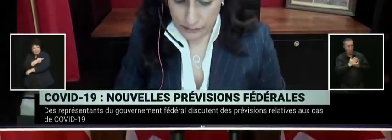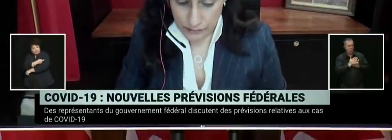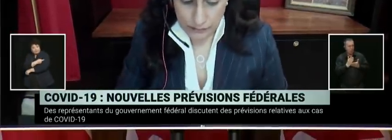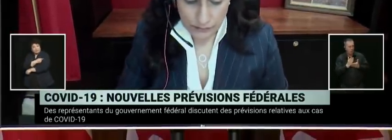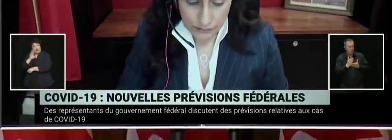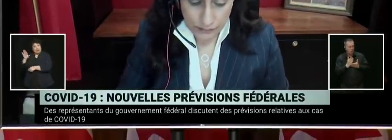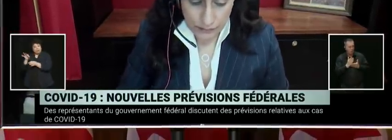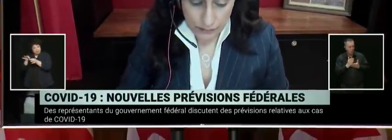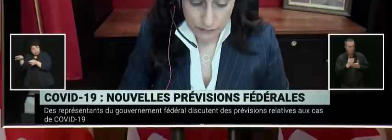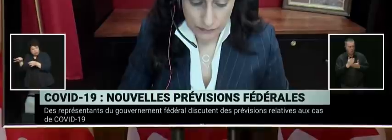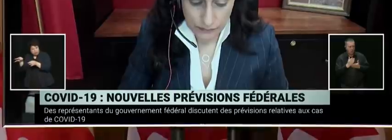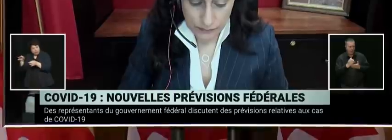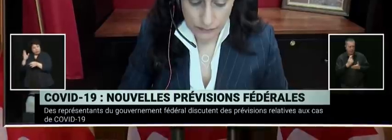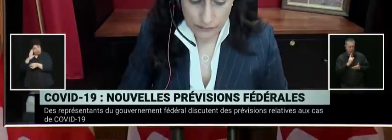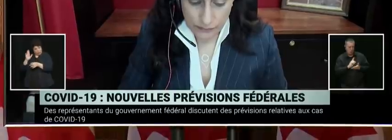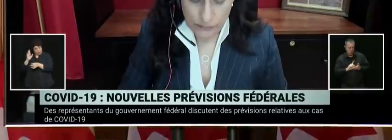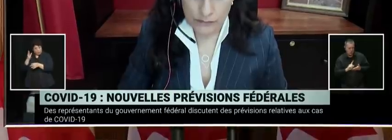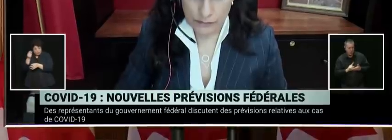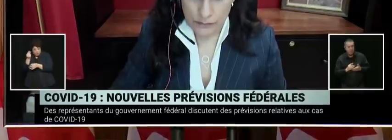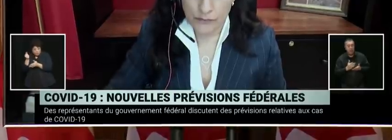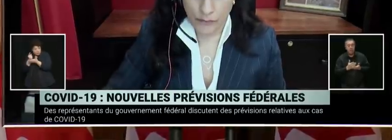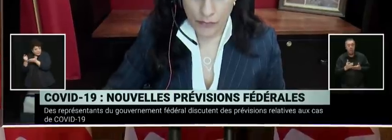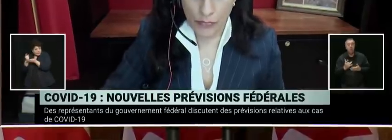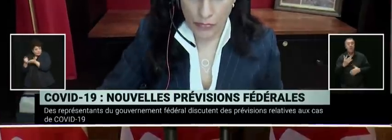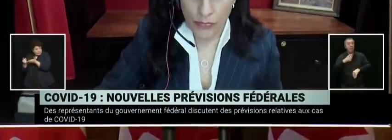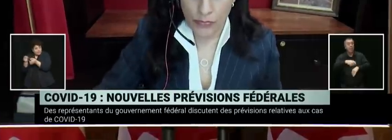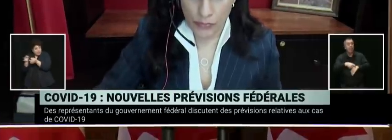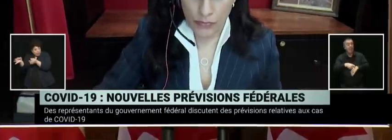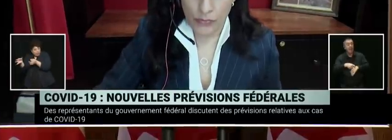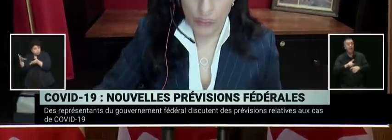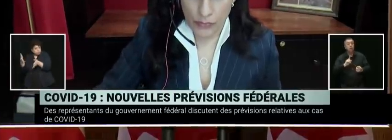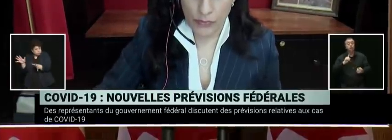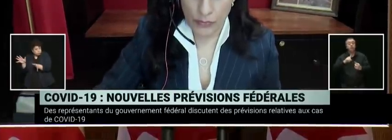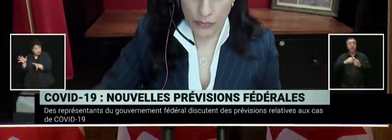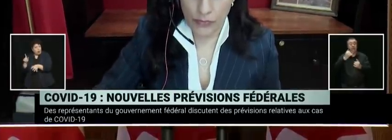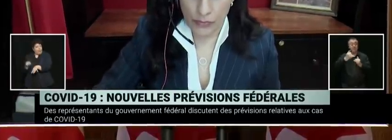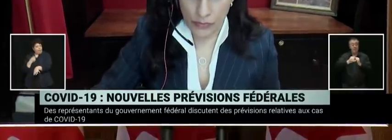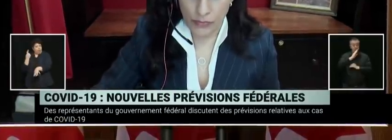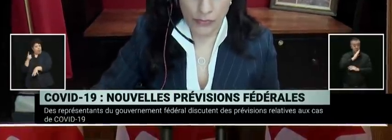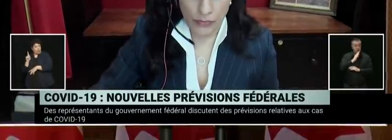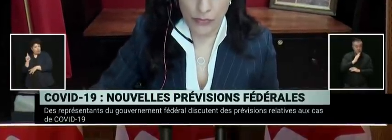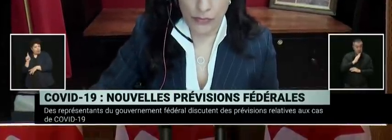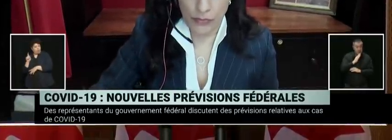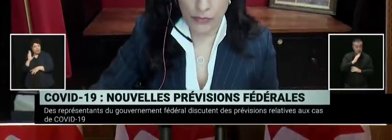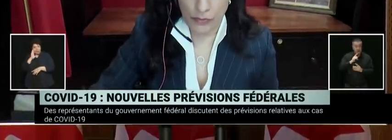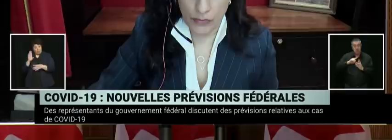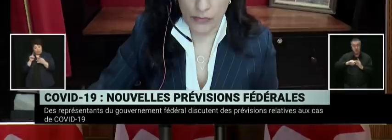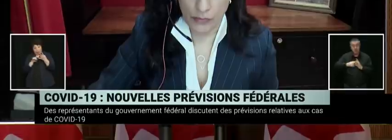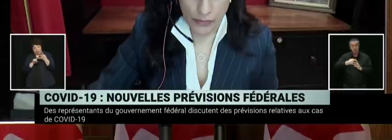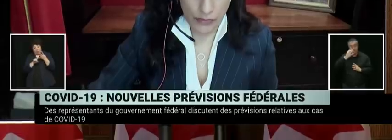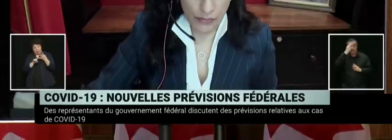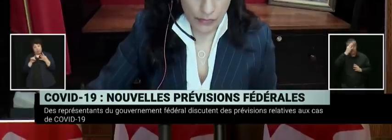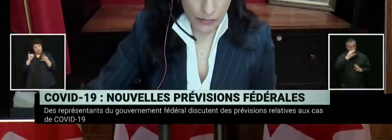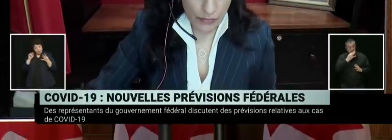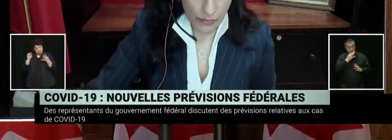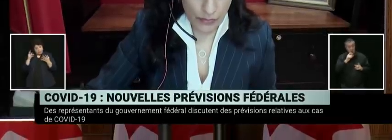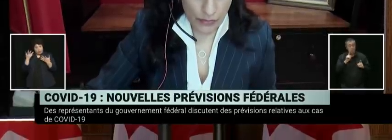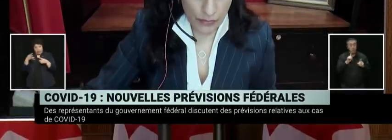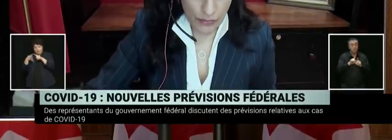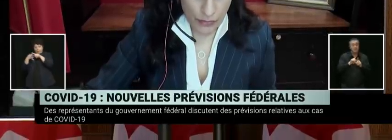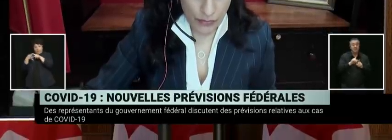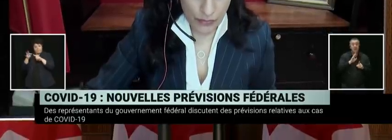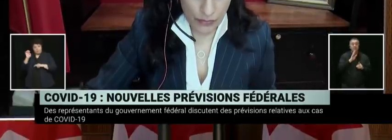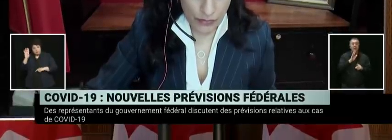temps ces retards? Est-ce qu'on parle de retard jusqu'à la fin janvier, jusqu'en début février? Et on parle grosso modo là, d'une